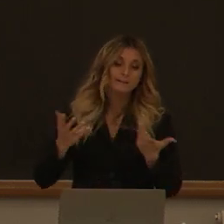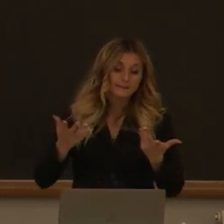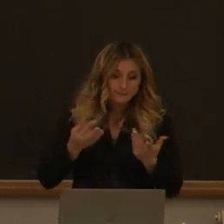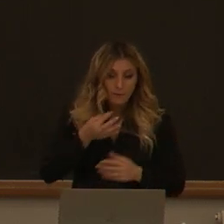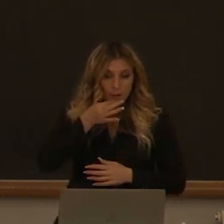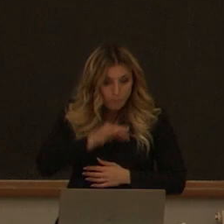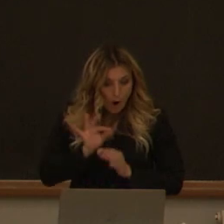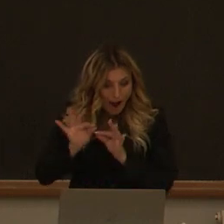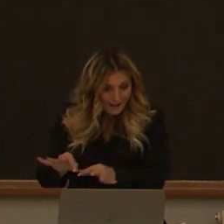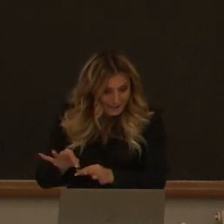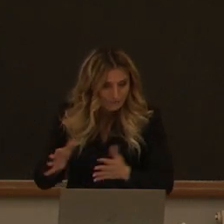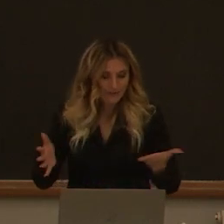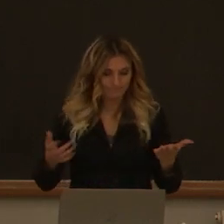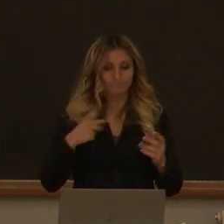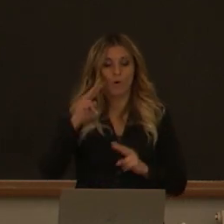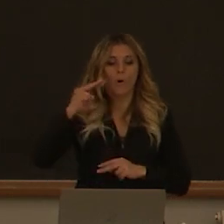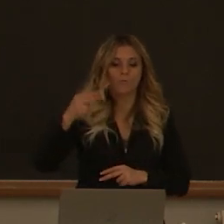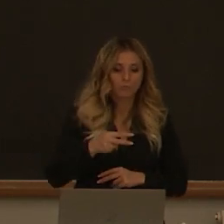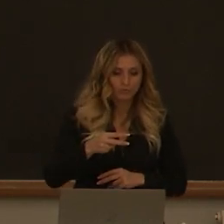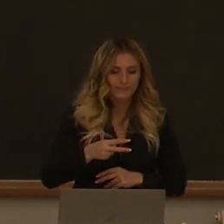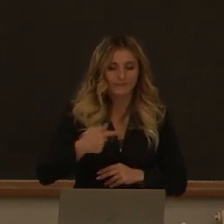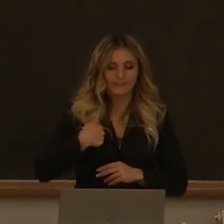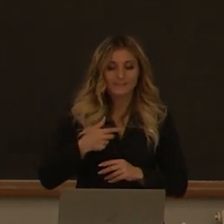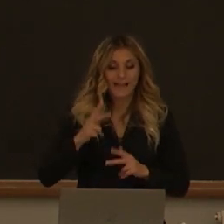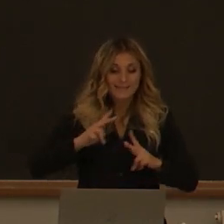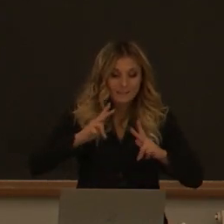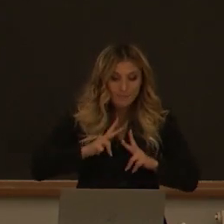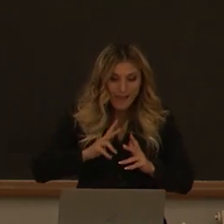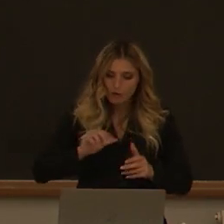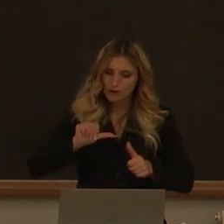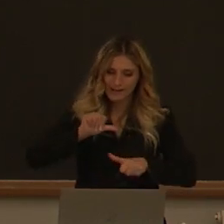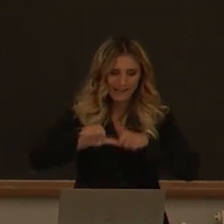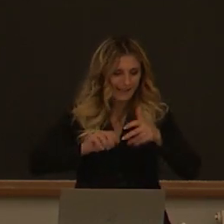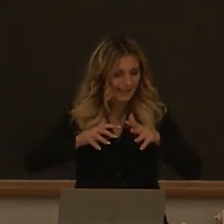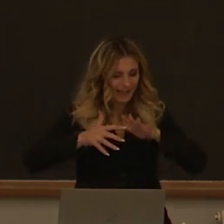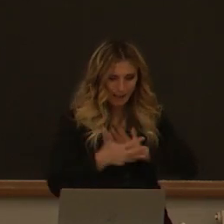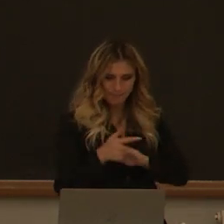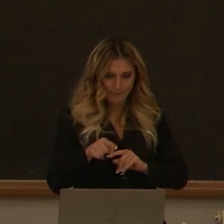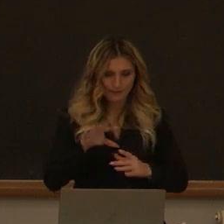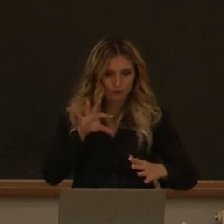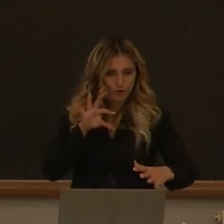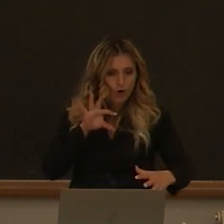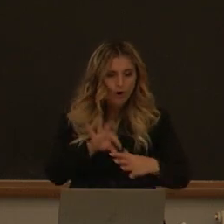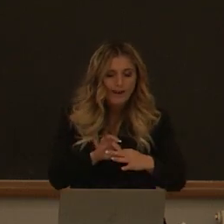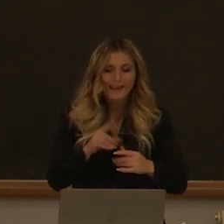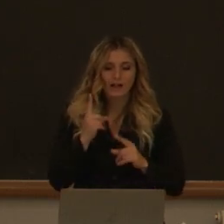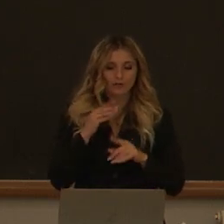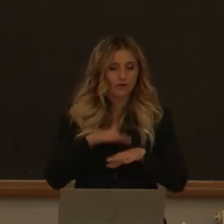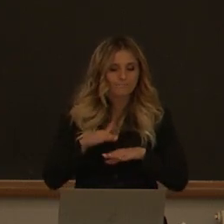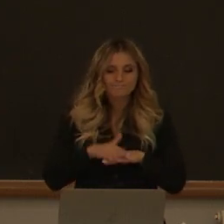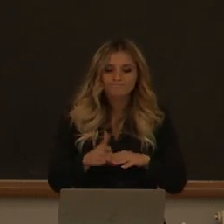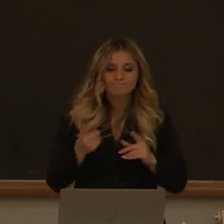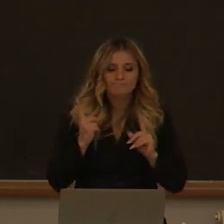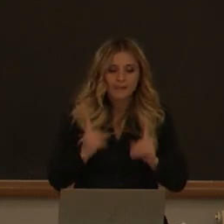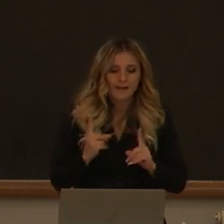tanto. Quindi da questo punto di vista, ecco, io mi auguro che ci sia un cambiamento, soprattutto legato anche a quelle che sono le esigenze e